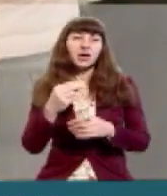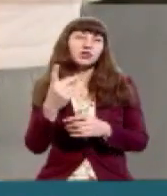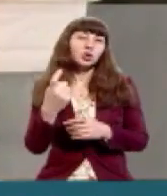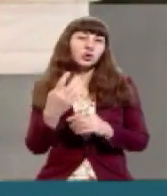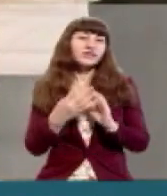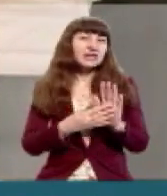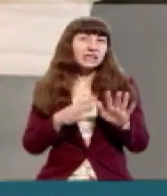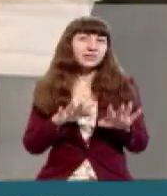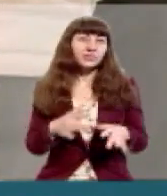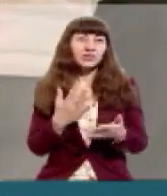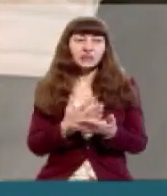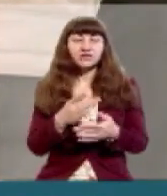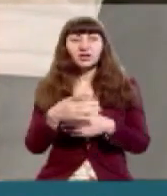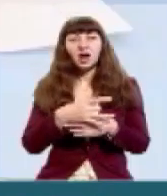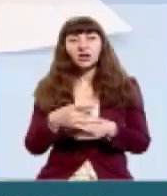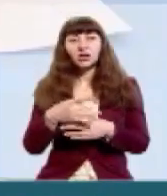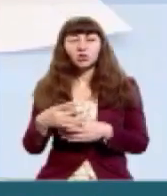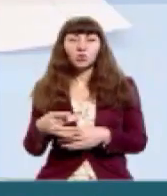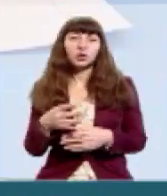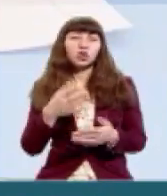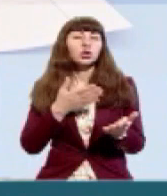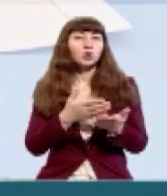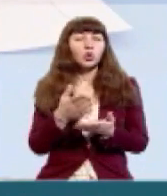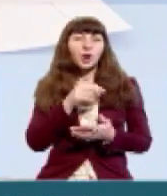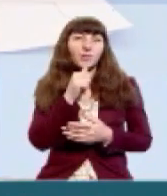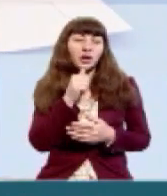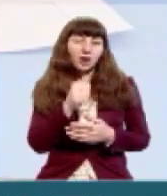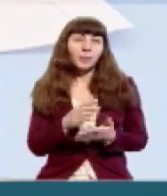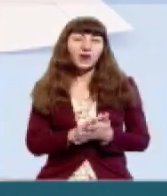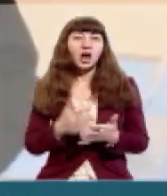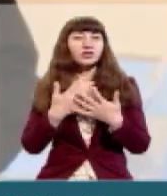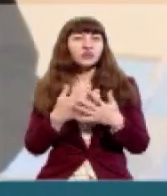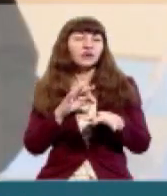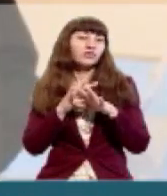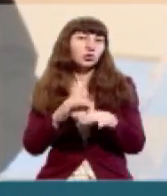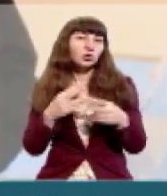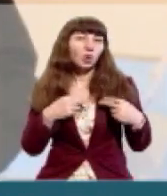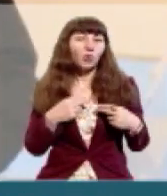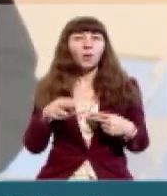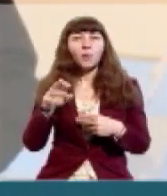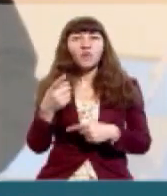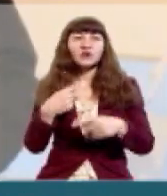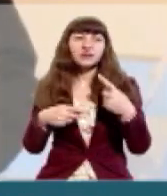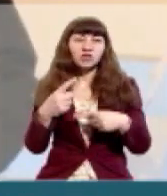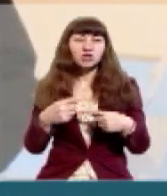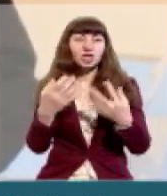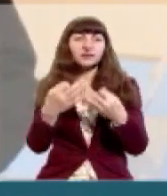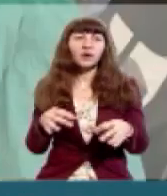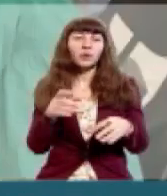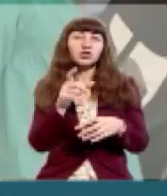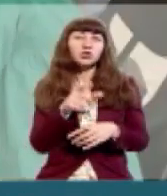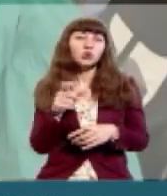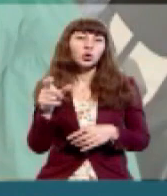Пробация қызметті соттылық бар адамдарды қоғамға қайтару бойынша ауқымды жұмыс жүргізуде. Мамандардың айтуынша, аталмыш жоба өз жемісін